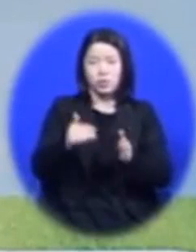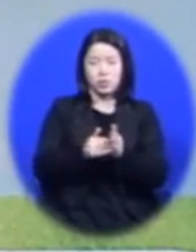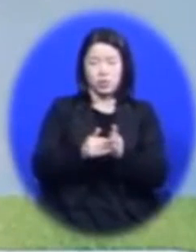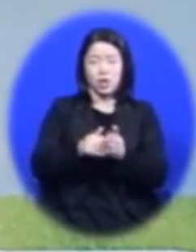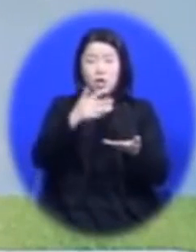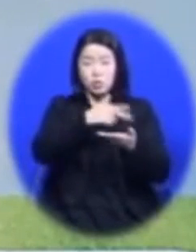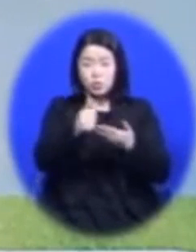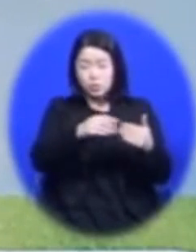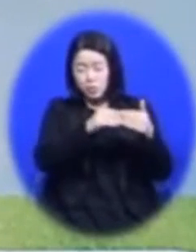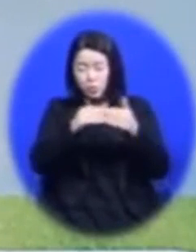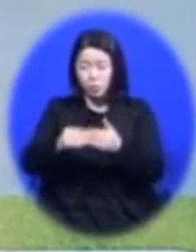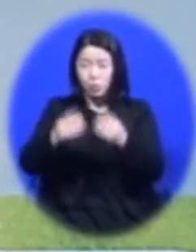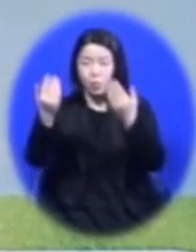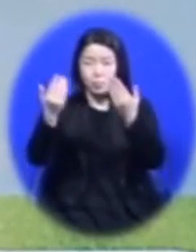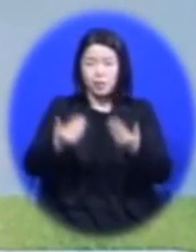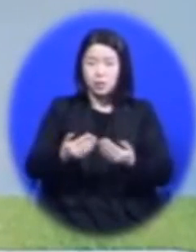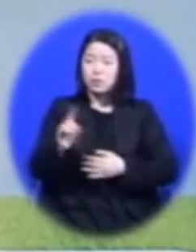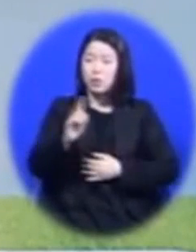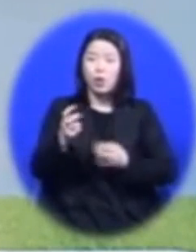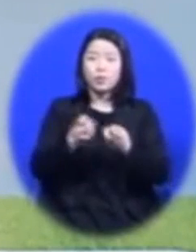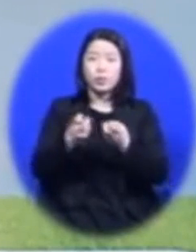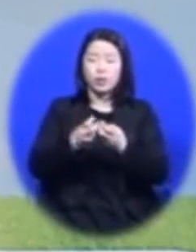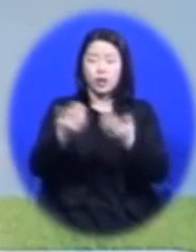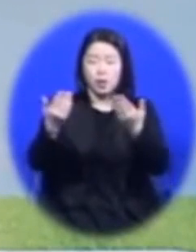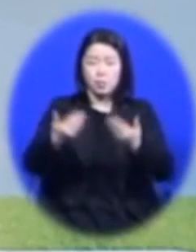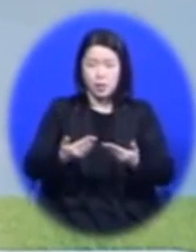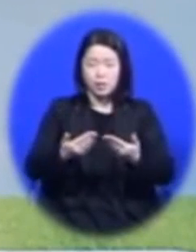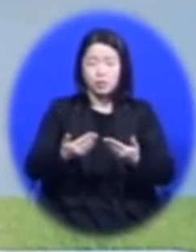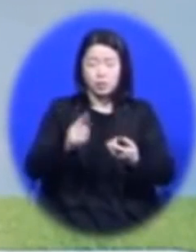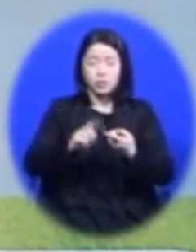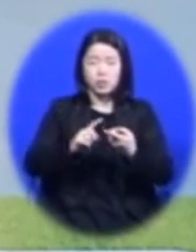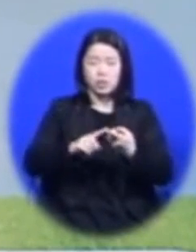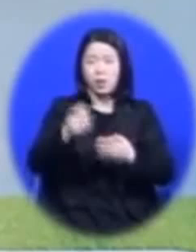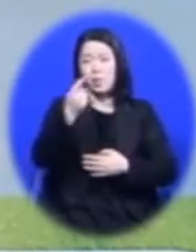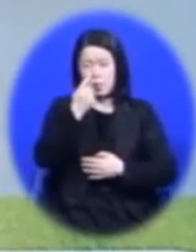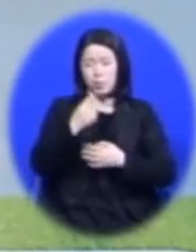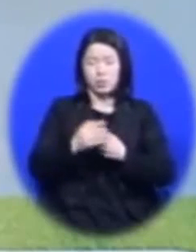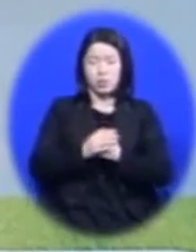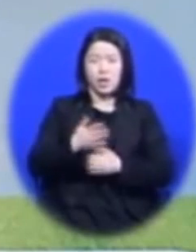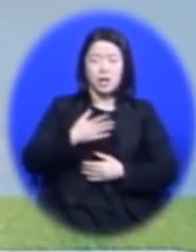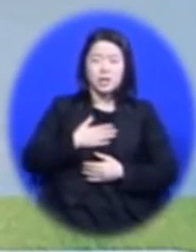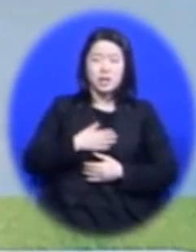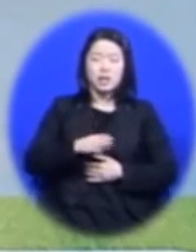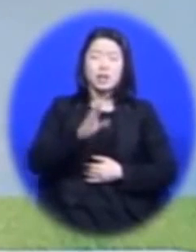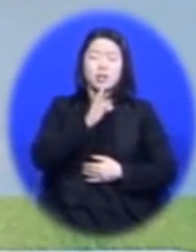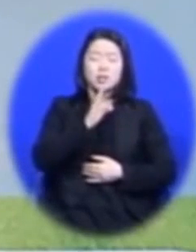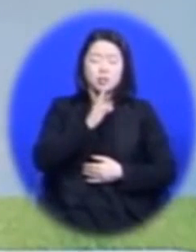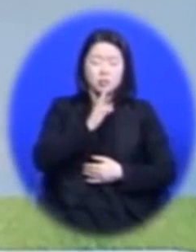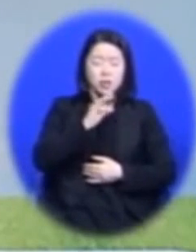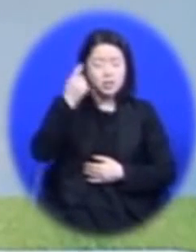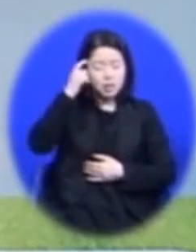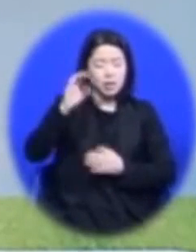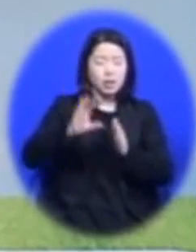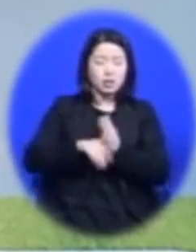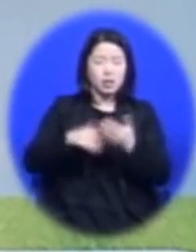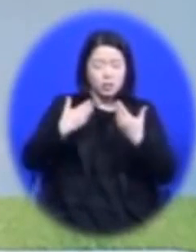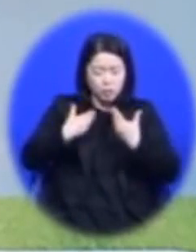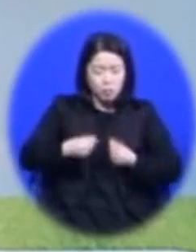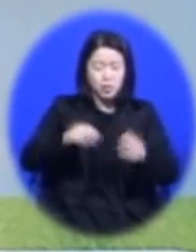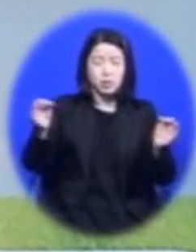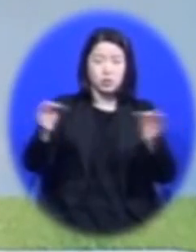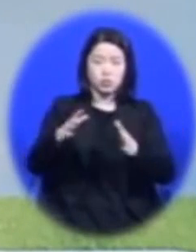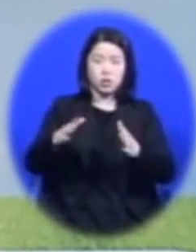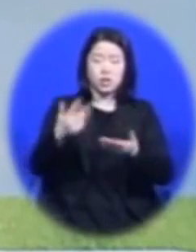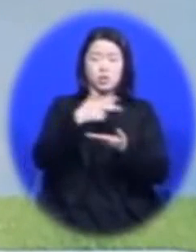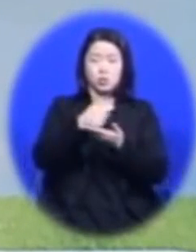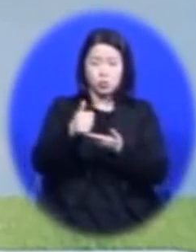인도를 받는 것은 어떻게 받는 건지 그 제가 생각할 때는 정말 절망스러운 그 순간에 주님은 저에게